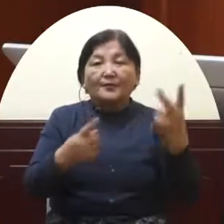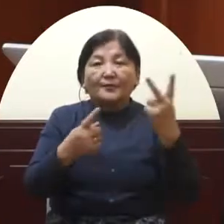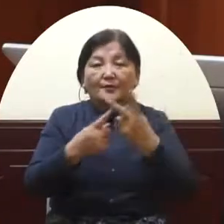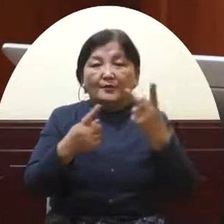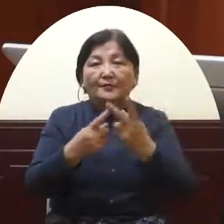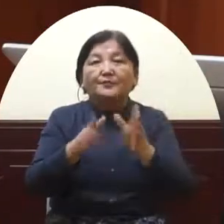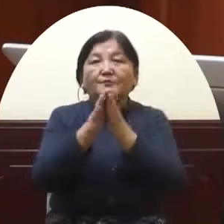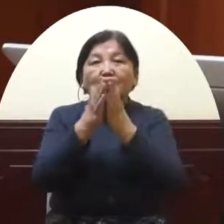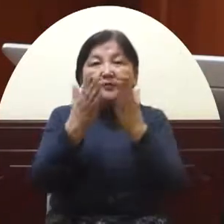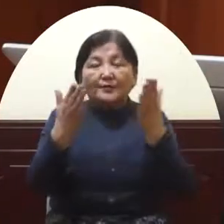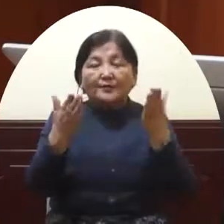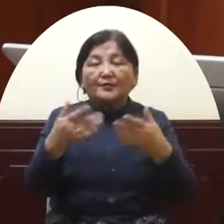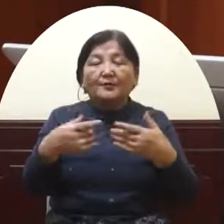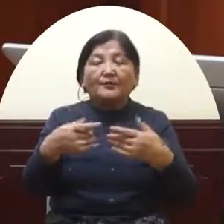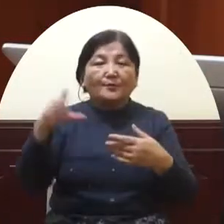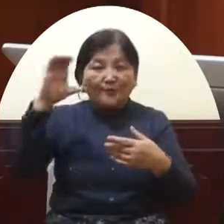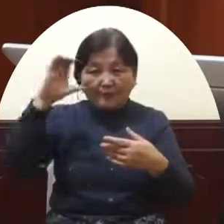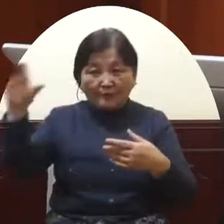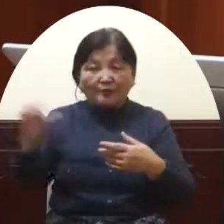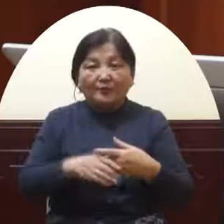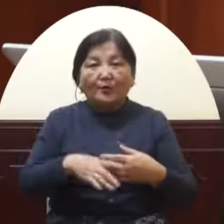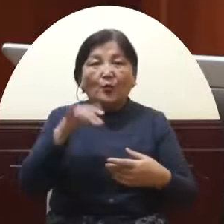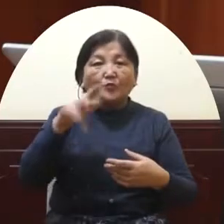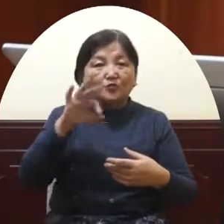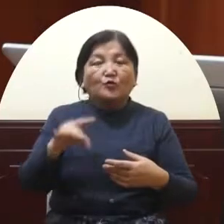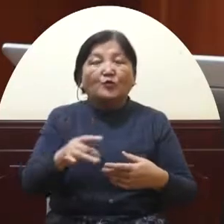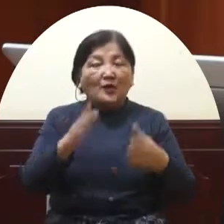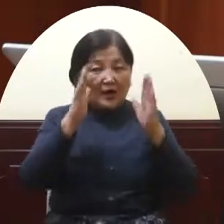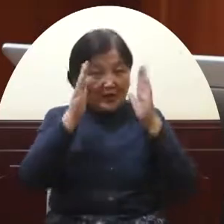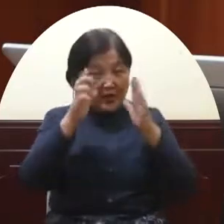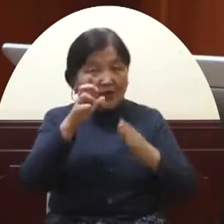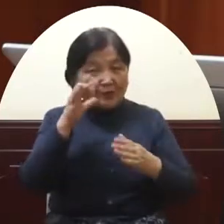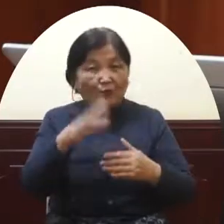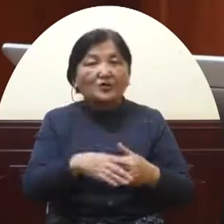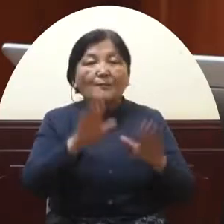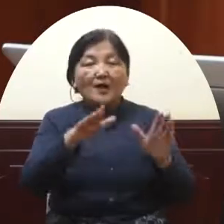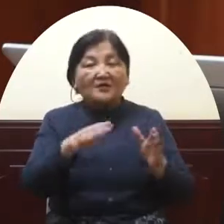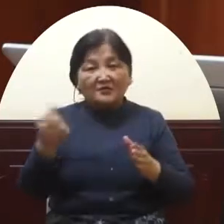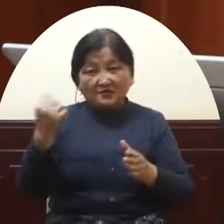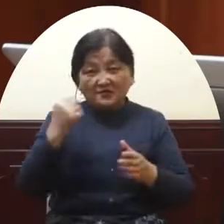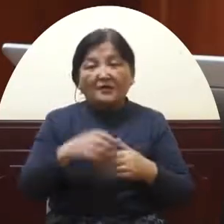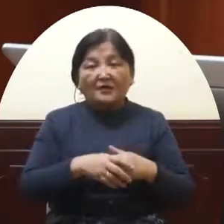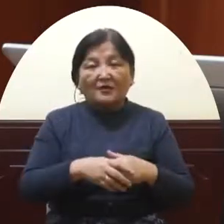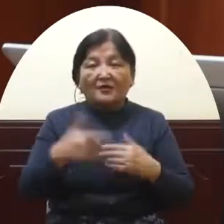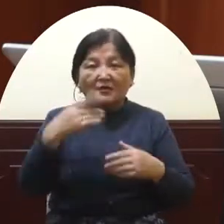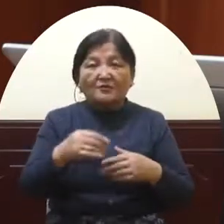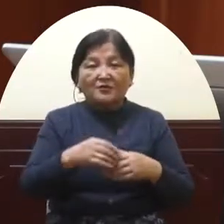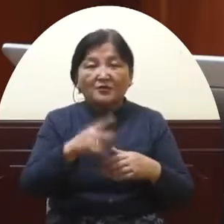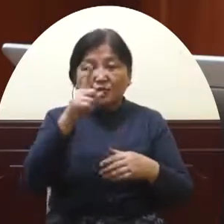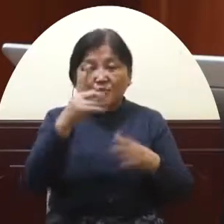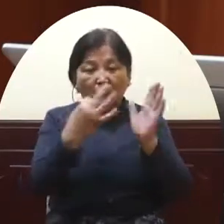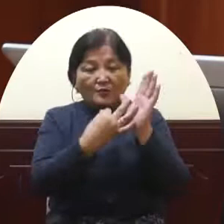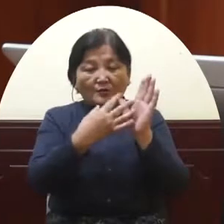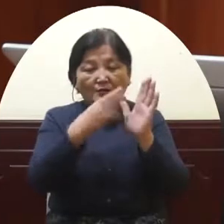илүү эрхчлөлтэй болж эхэлнэ. Улс төрөөс хараат ус болж эхэлнэ. Тэгээ Монгол улсад одоо энэ дээр харахад бол 180 улсаас